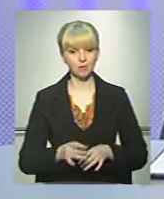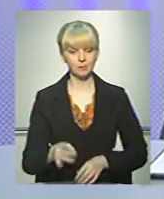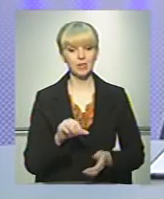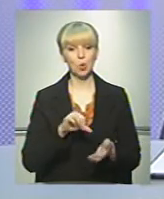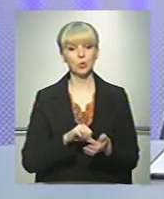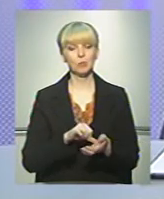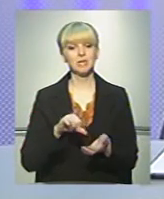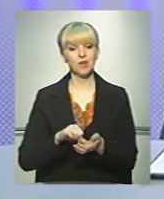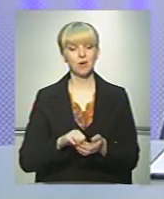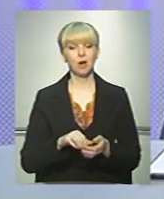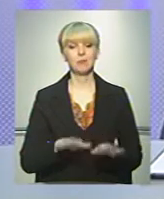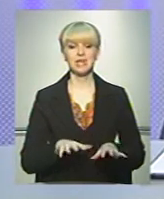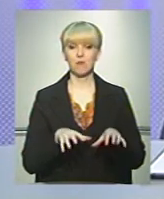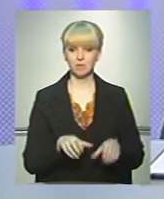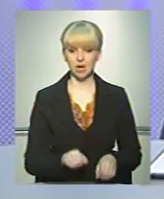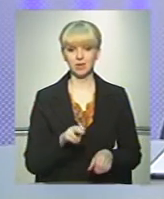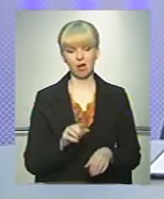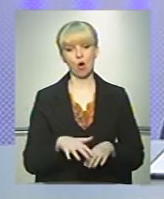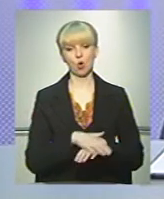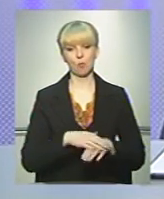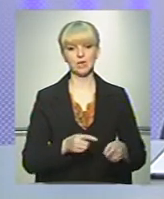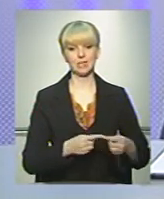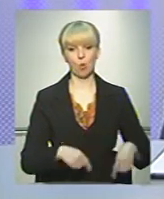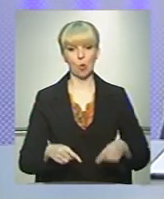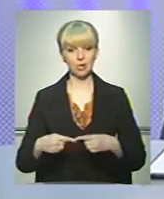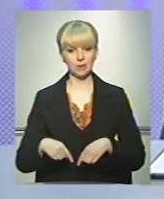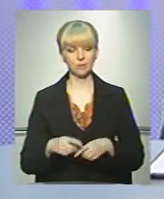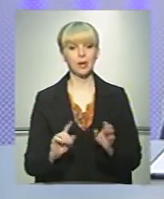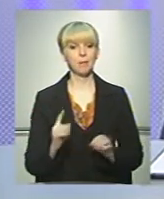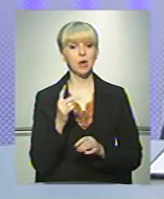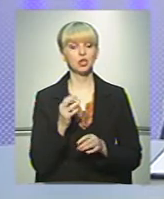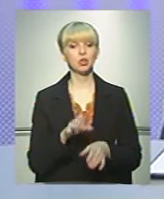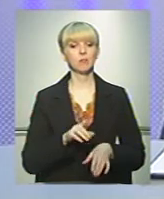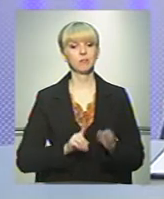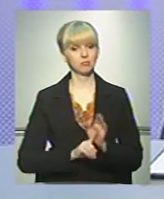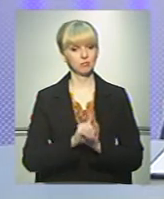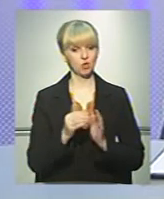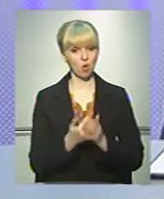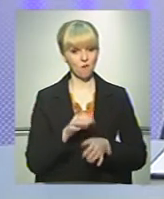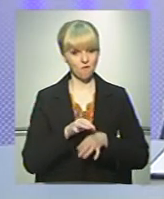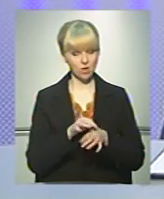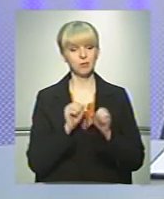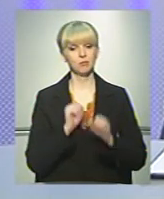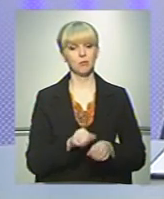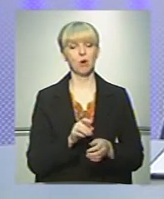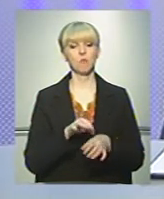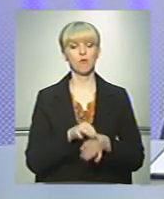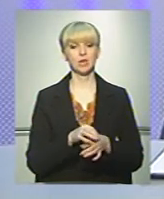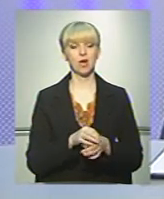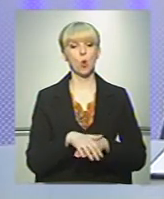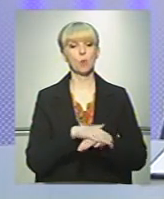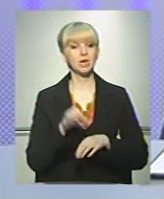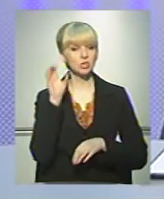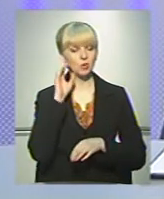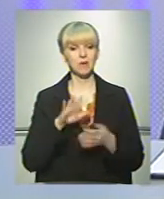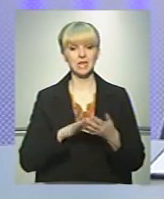участю представників місцевої влади та громадських організацій. Та перш ніж впровадити нововведення, мають провести громадські слухання